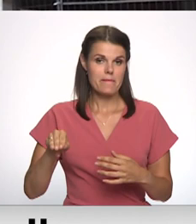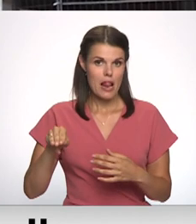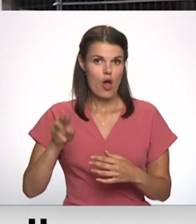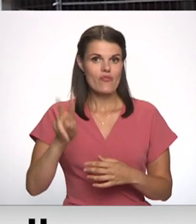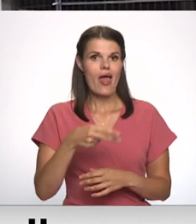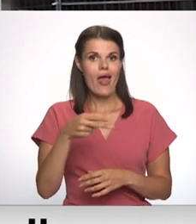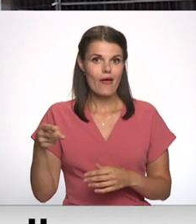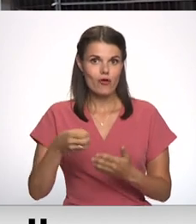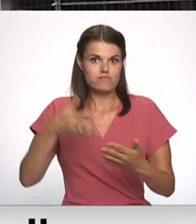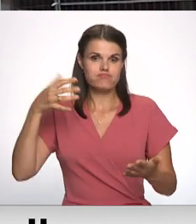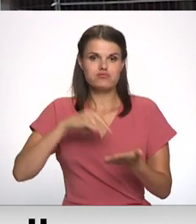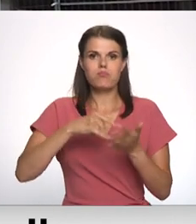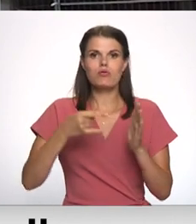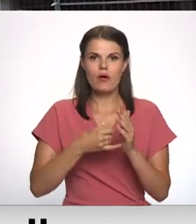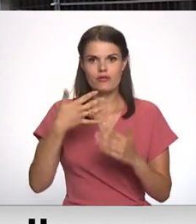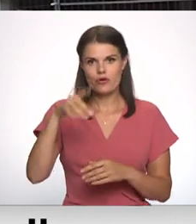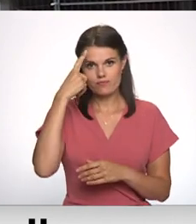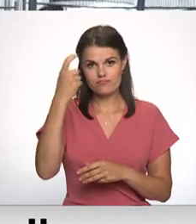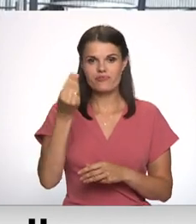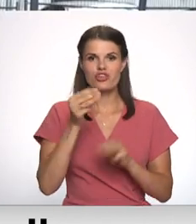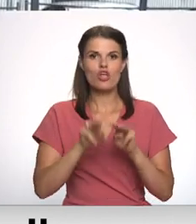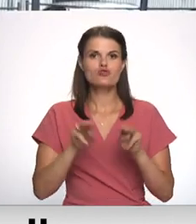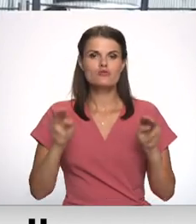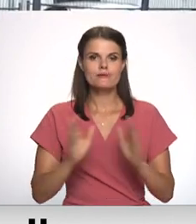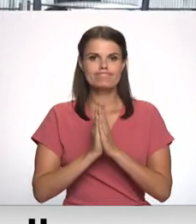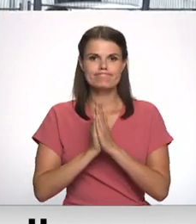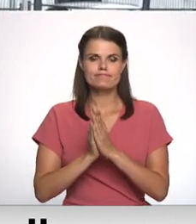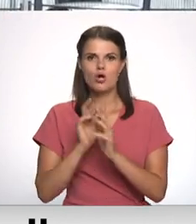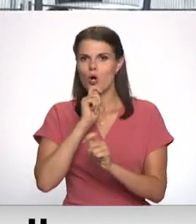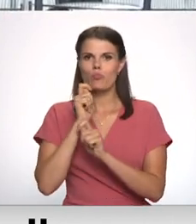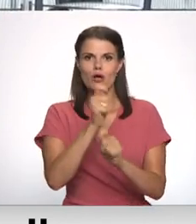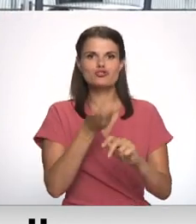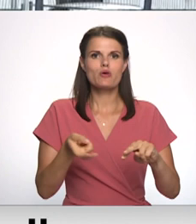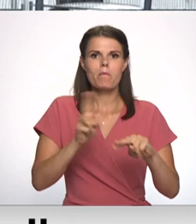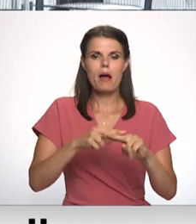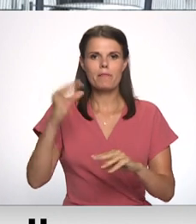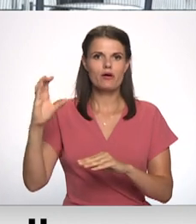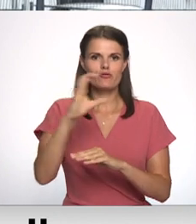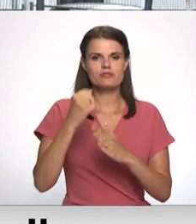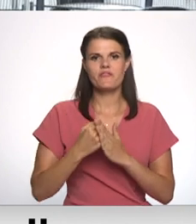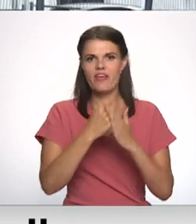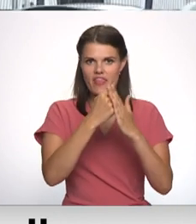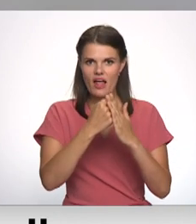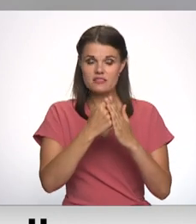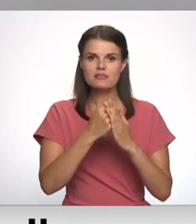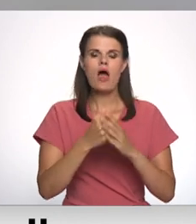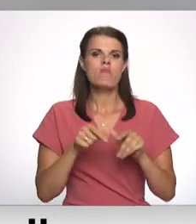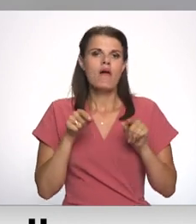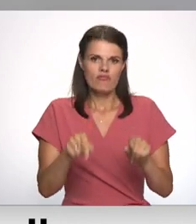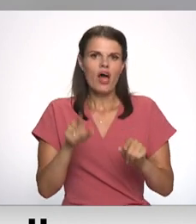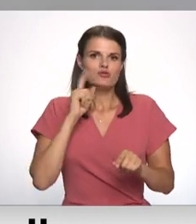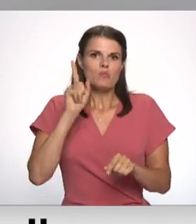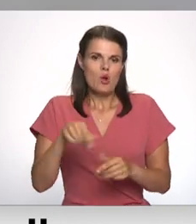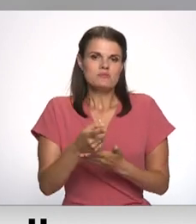Par sadārdzinājumu projektā jau informēta Finanšu ministrija ar lūgumu piešķirt papildus finansējumu. Tas, protams, prasa kaut kādu